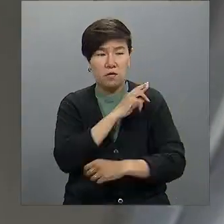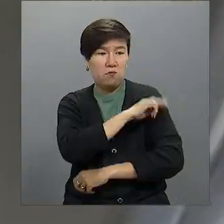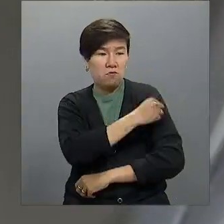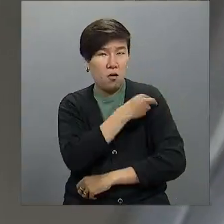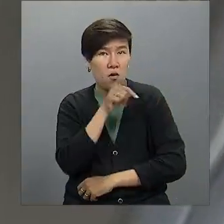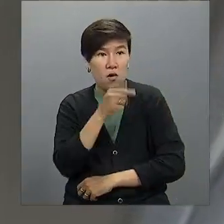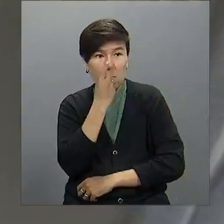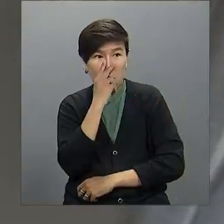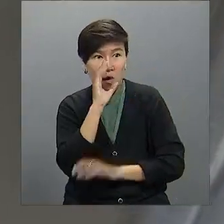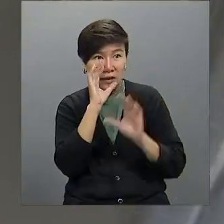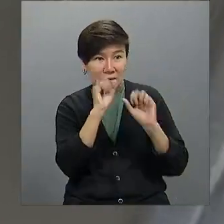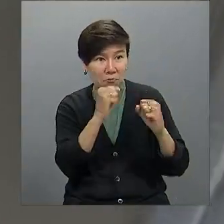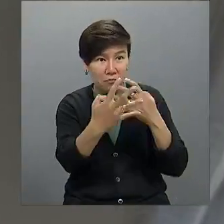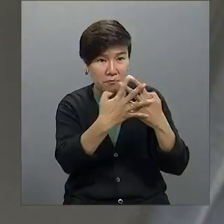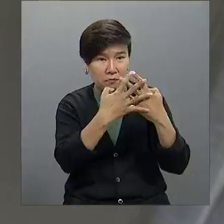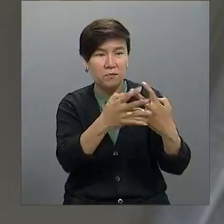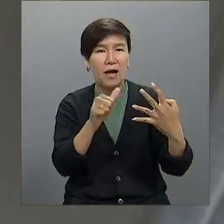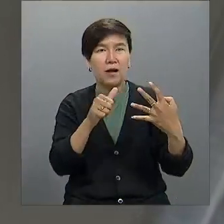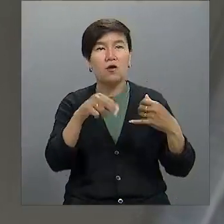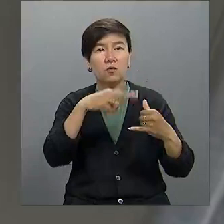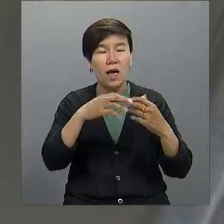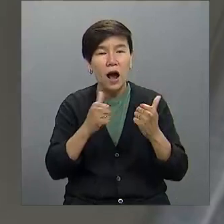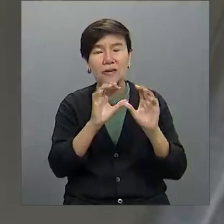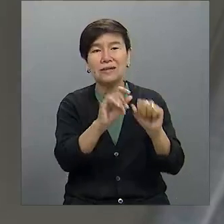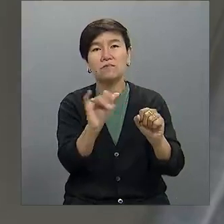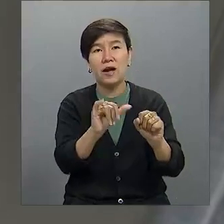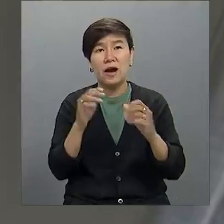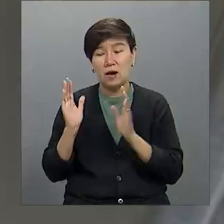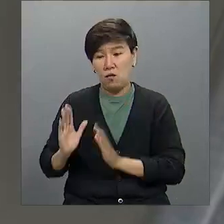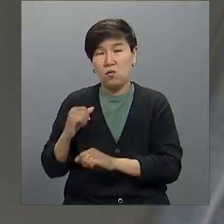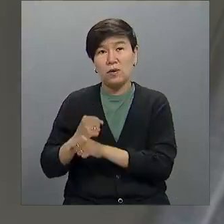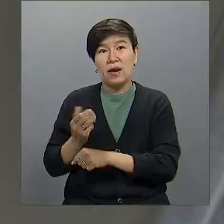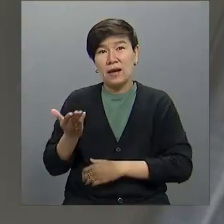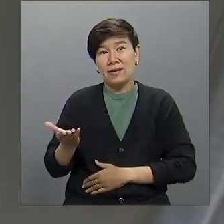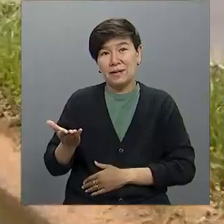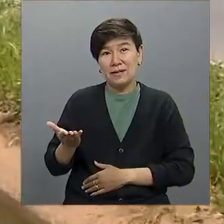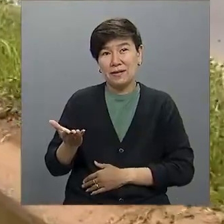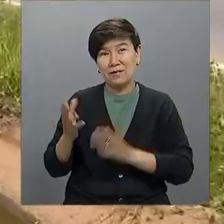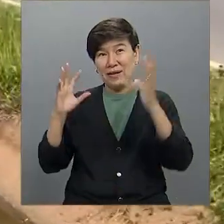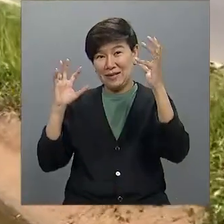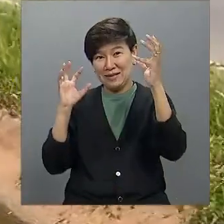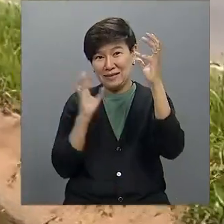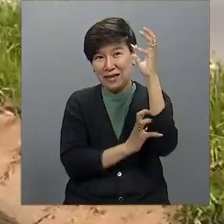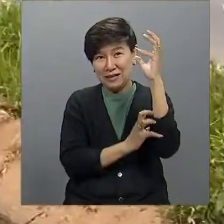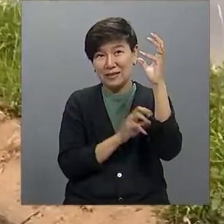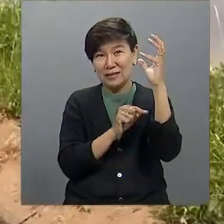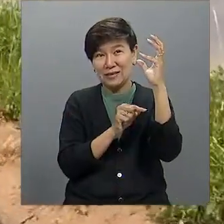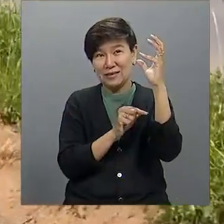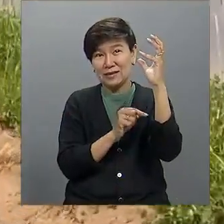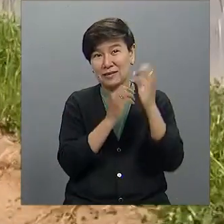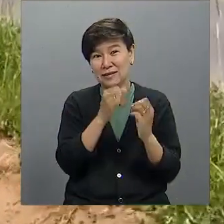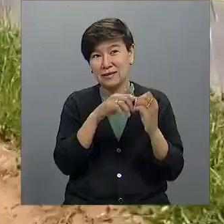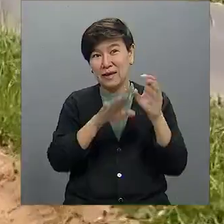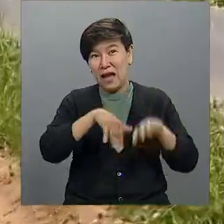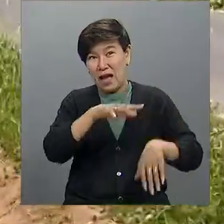าใส่กรงเลยนะคะแต่ว่าพูดถึงเจ้าหน้าที่ท่านที่รับบาดเจ็บเนี่ยค่ะถูกหมีเนี่ยนะคะกัดเข้านะที่ขา